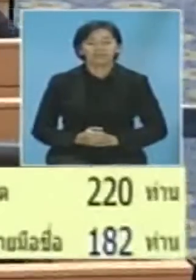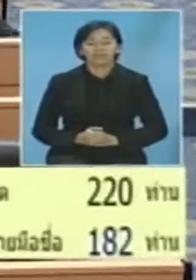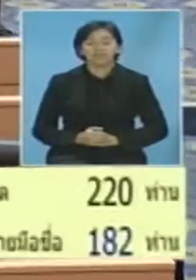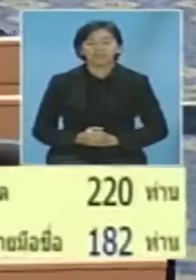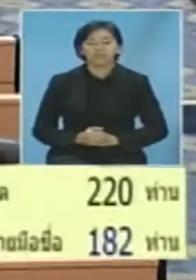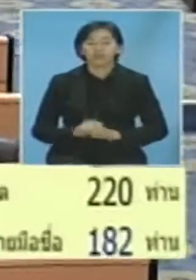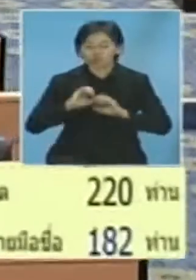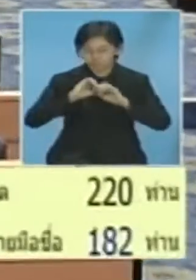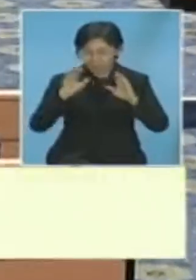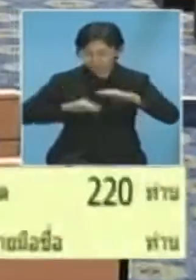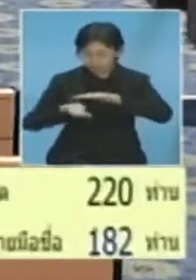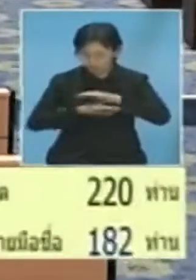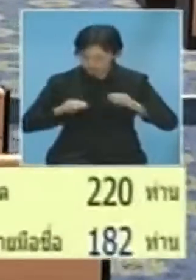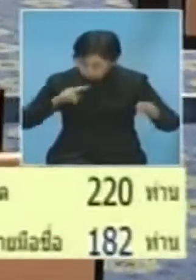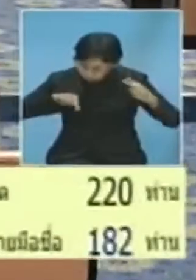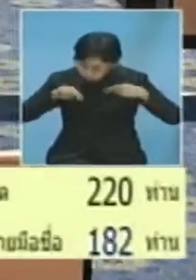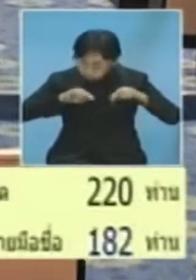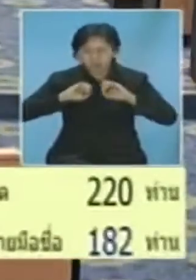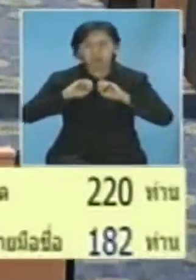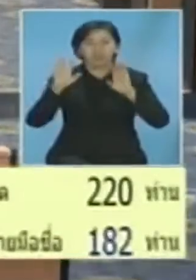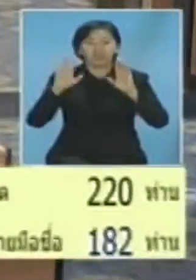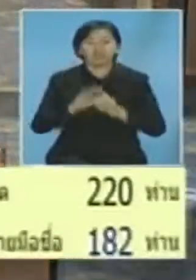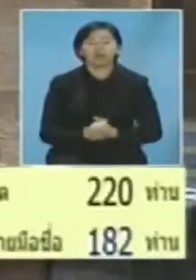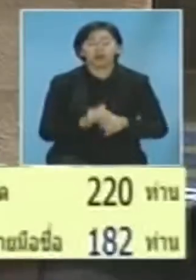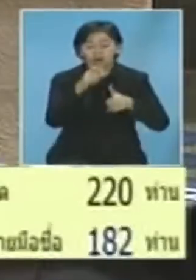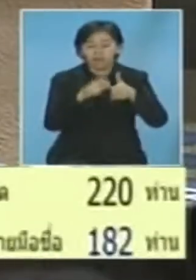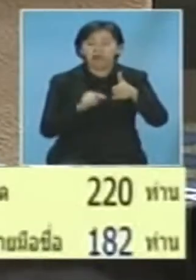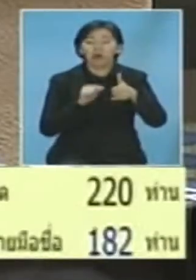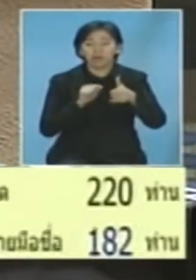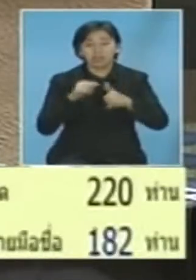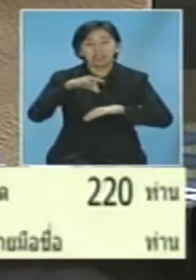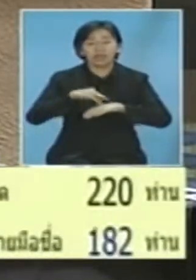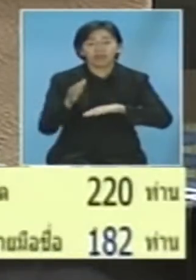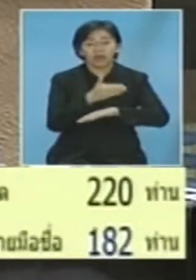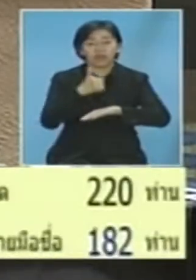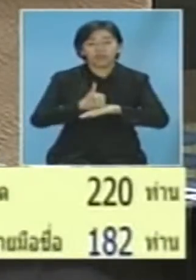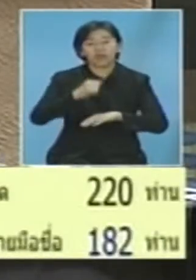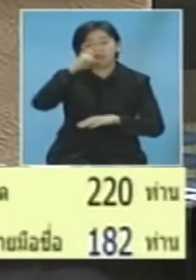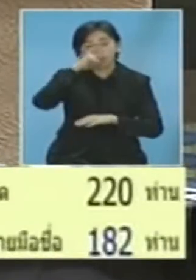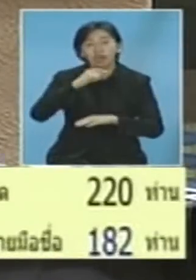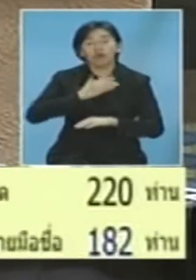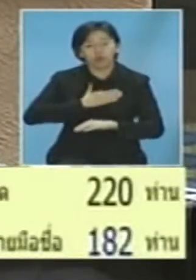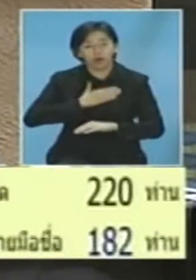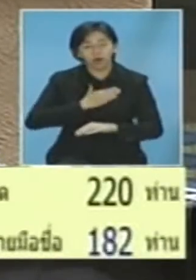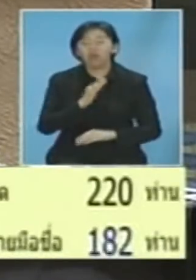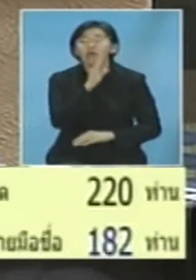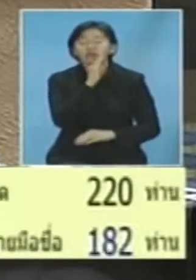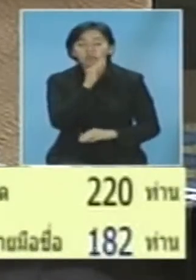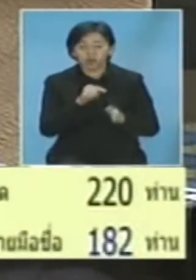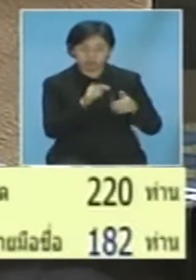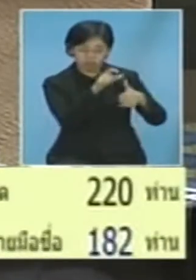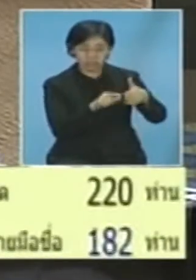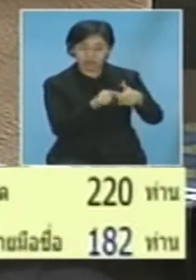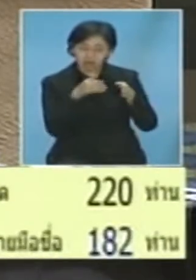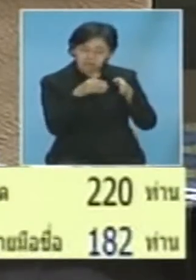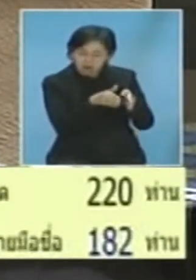ต้องชัดเจนเพราะผู้ดำรงตำแหน่งทางการเมืองของประเทศเราเวลาที่จะกล่าวหาเขาเนี่ย